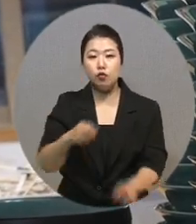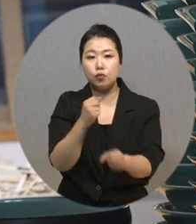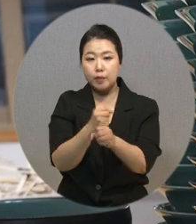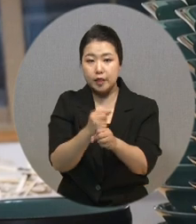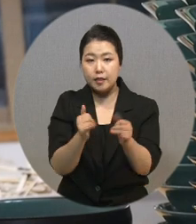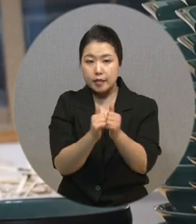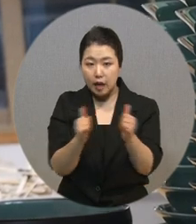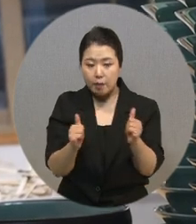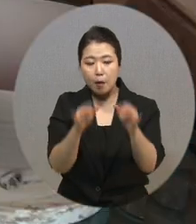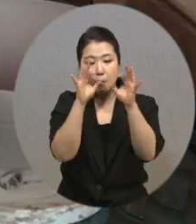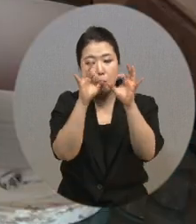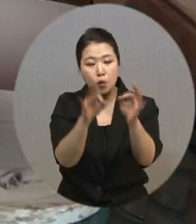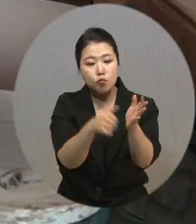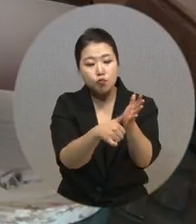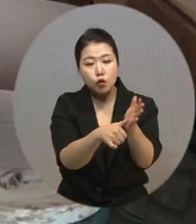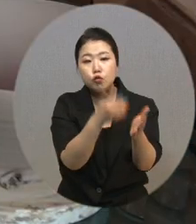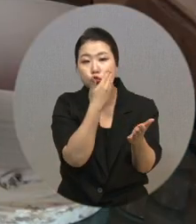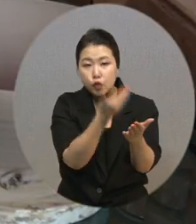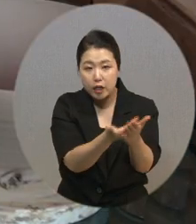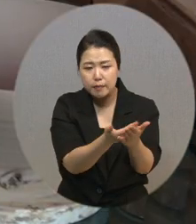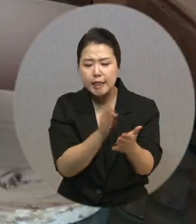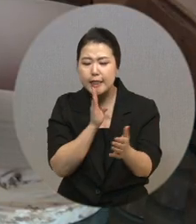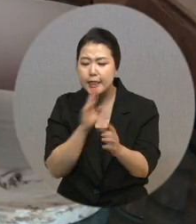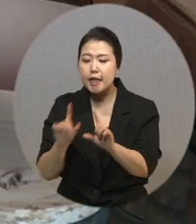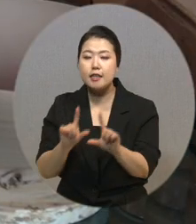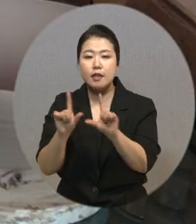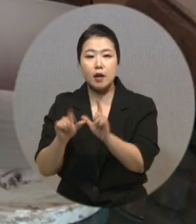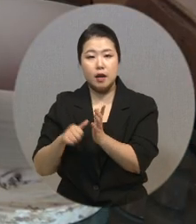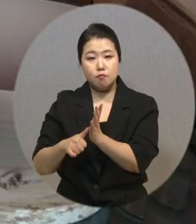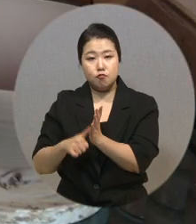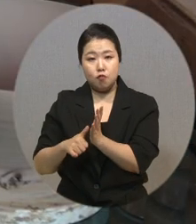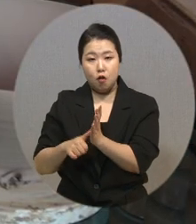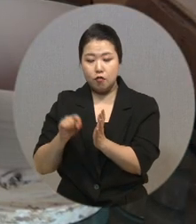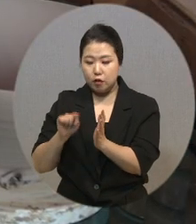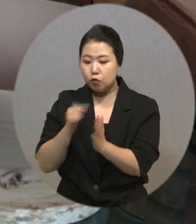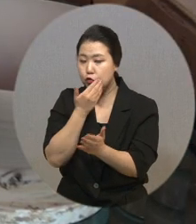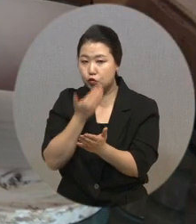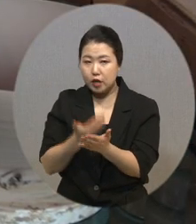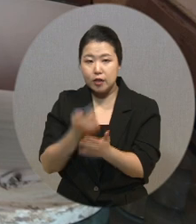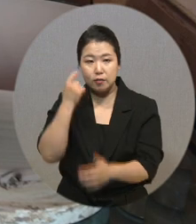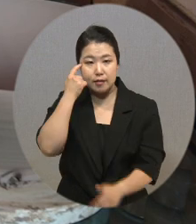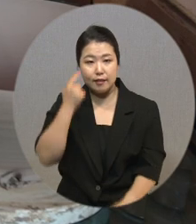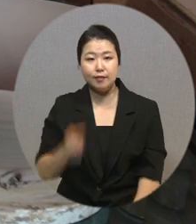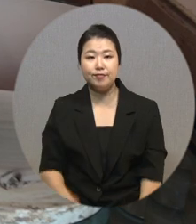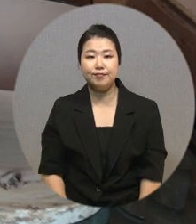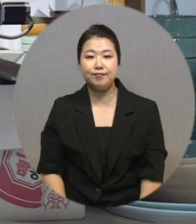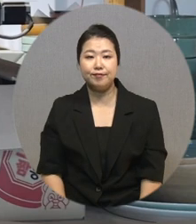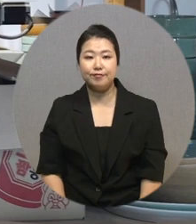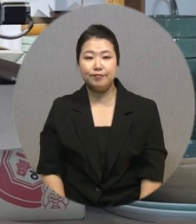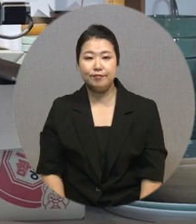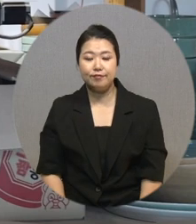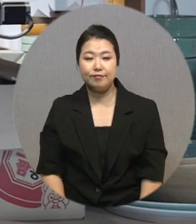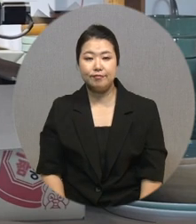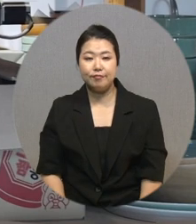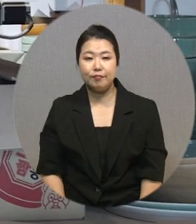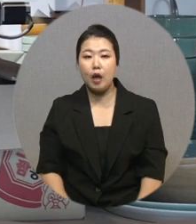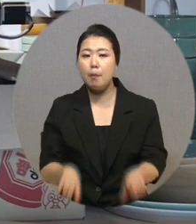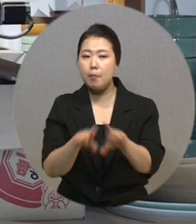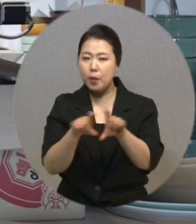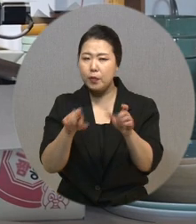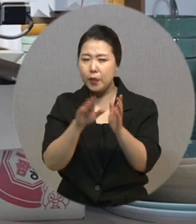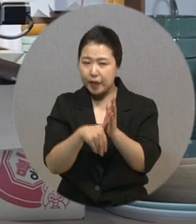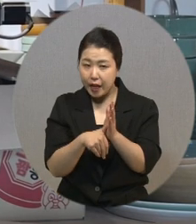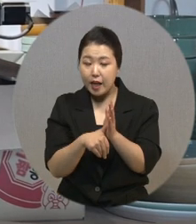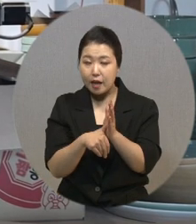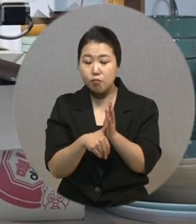작품도 중요하지만 실생활에 사용되는 것을 중요하게 생각합니다 우리가 평소에